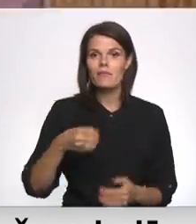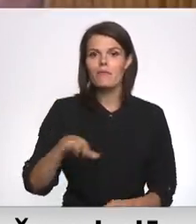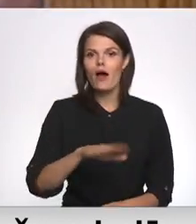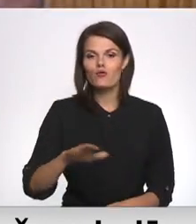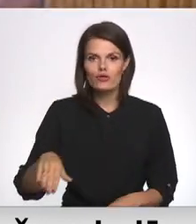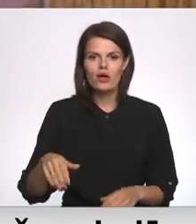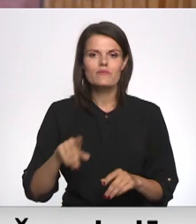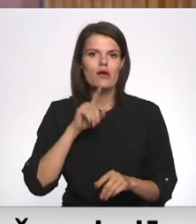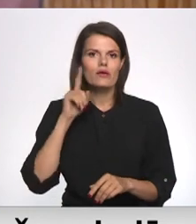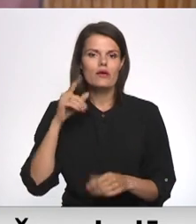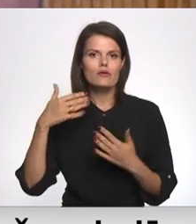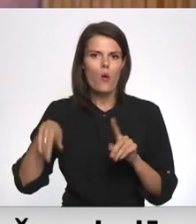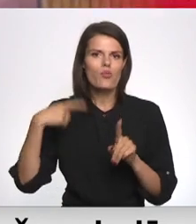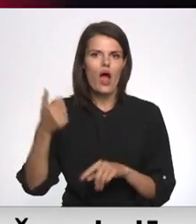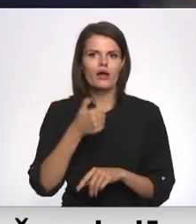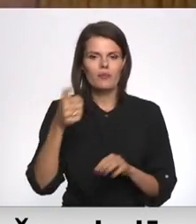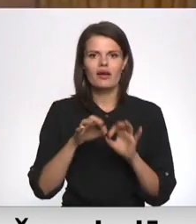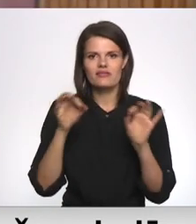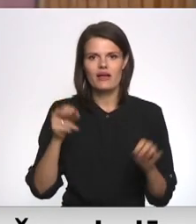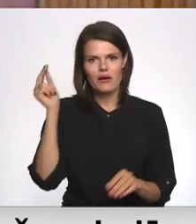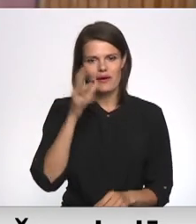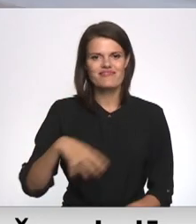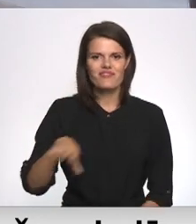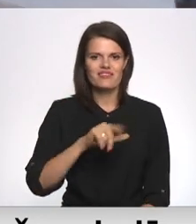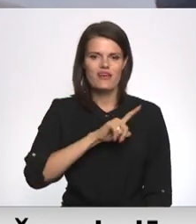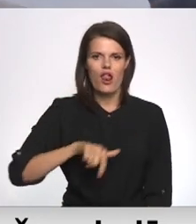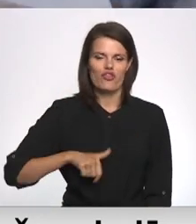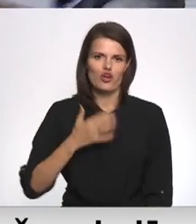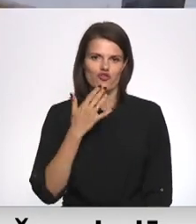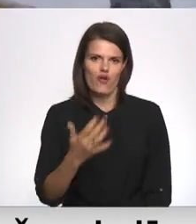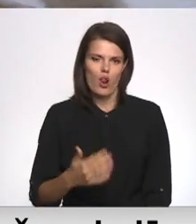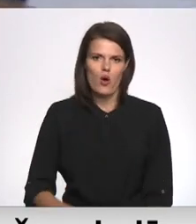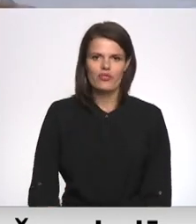dārzos jau nākamgad. Vita Anstrate, Olafs Perševits, Latvijas televīzija.